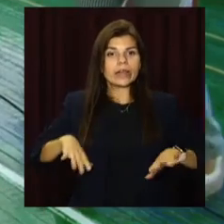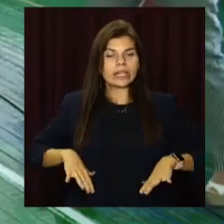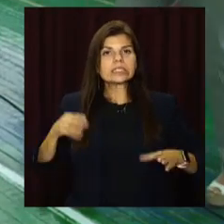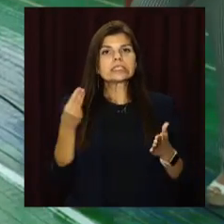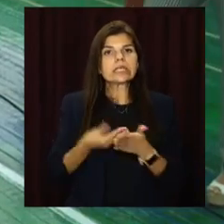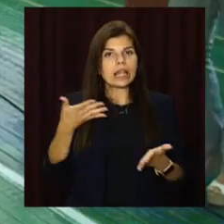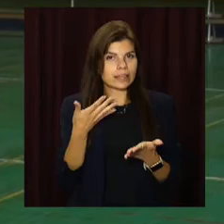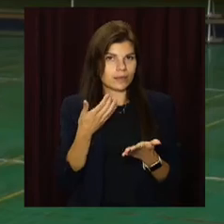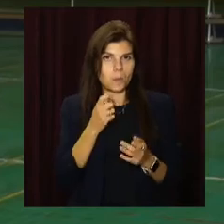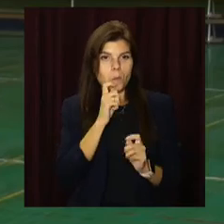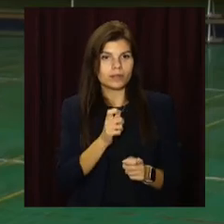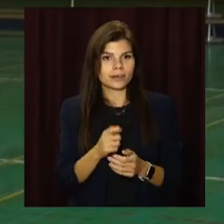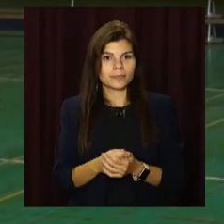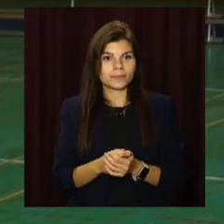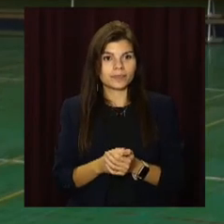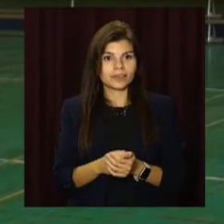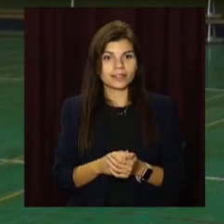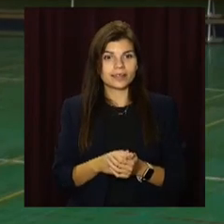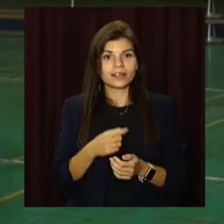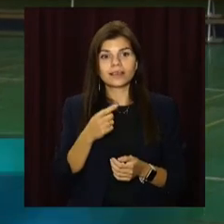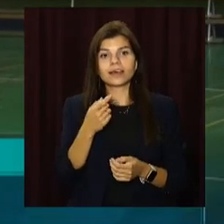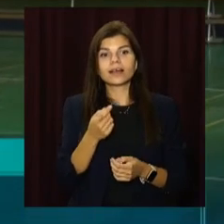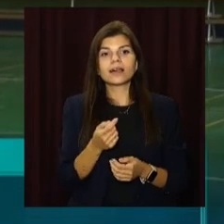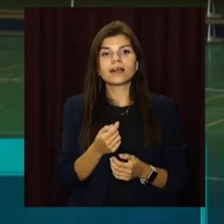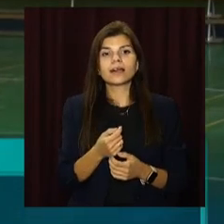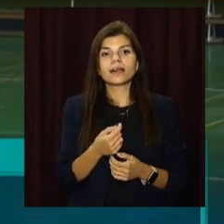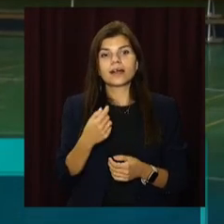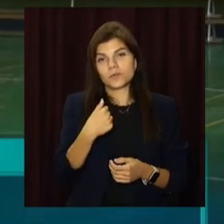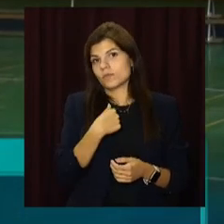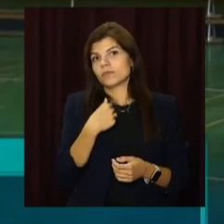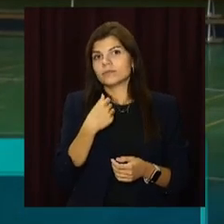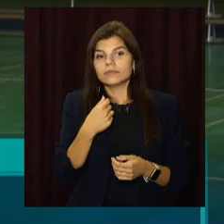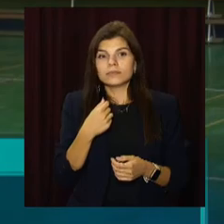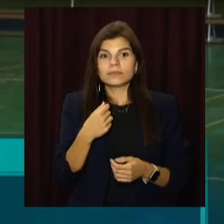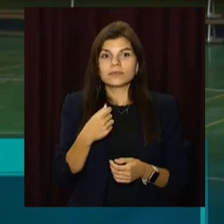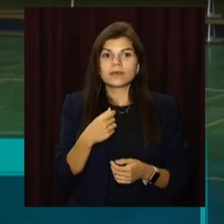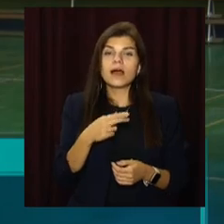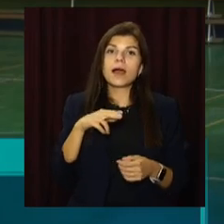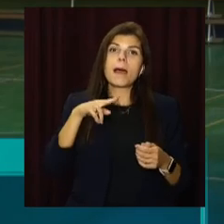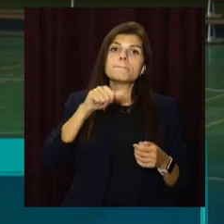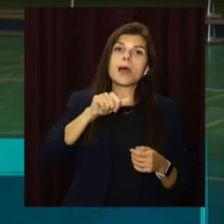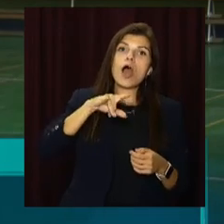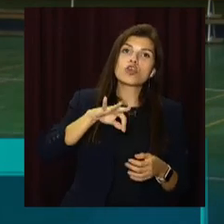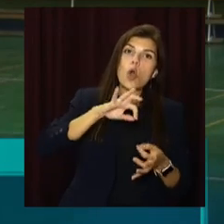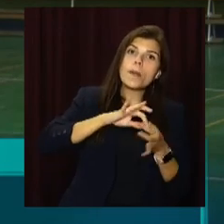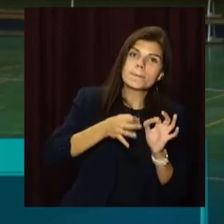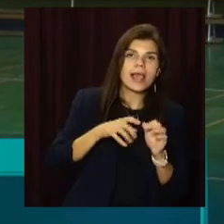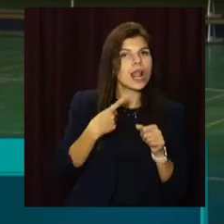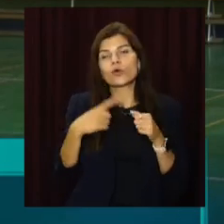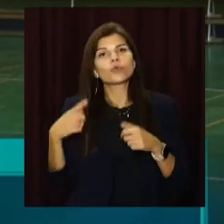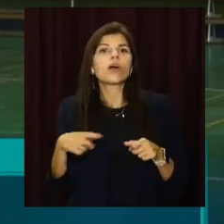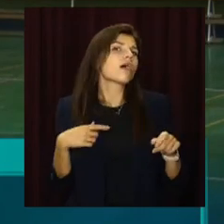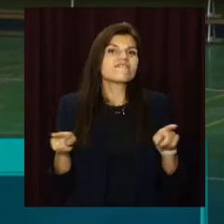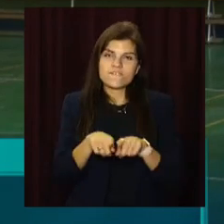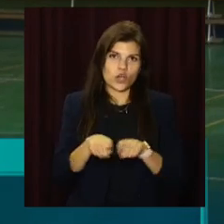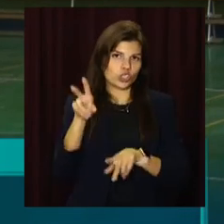цінні подарунки. Я сам спортсмен, мені складно градувати паралімпійці чи не паралімпійці. Я вважаю, що вони